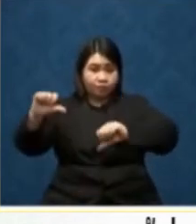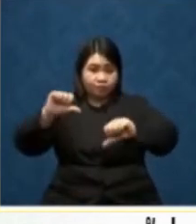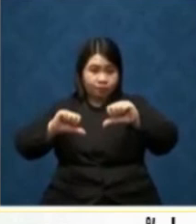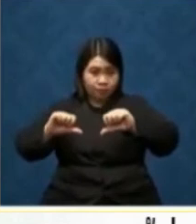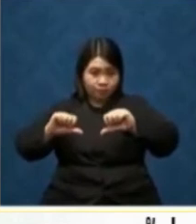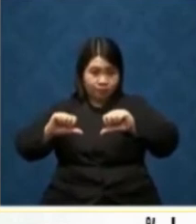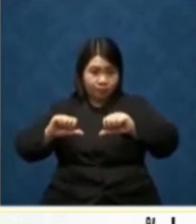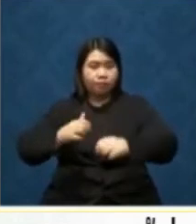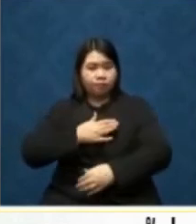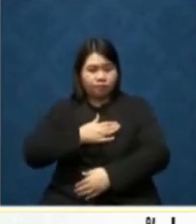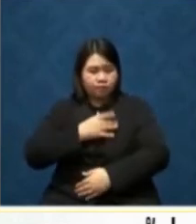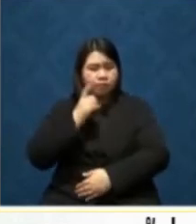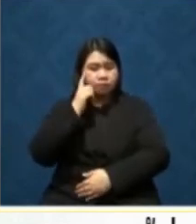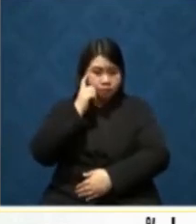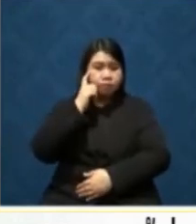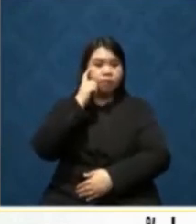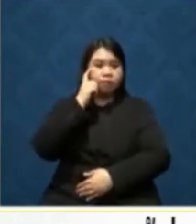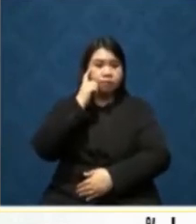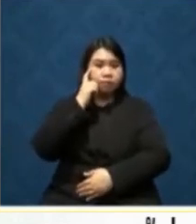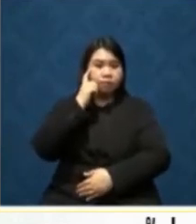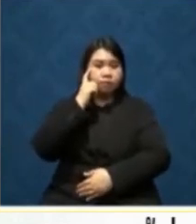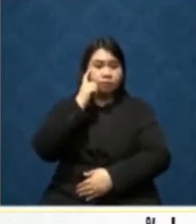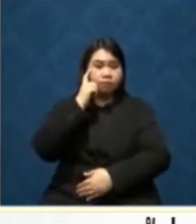์ เจ้าฟ้าจุราพร